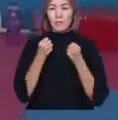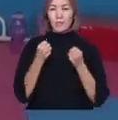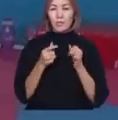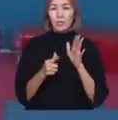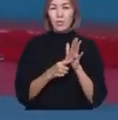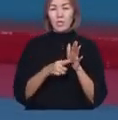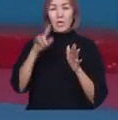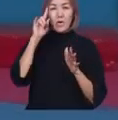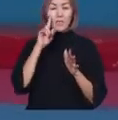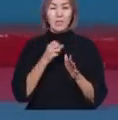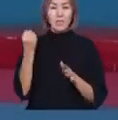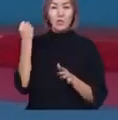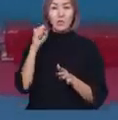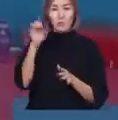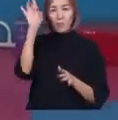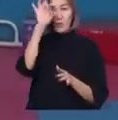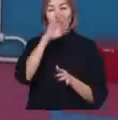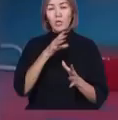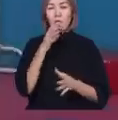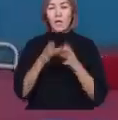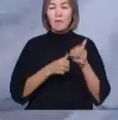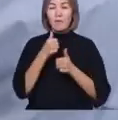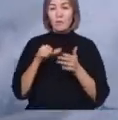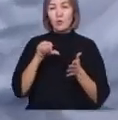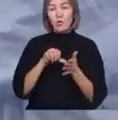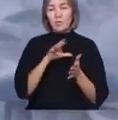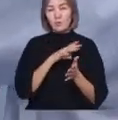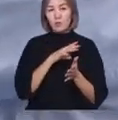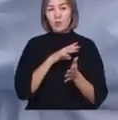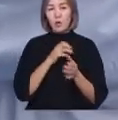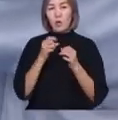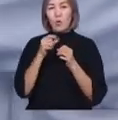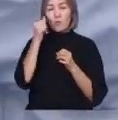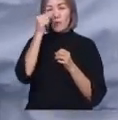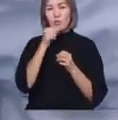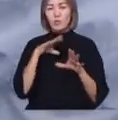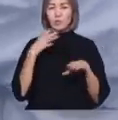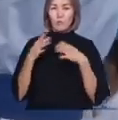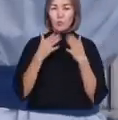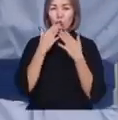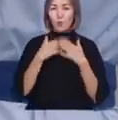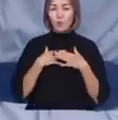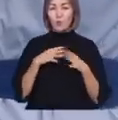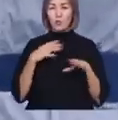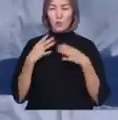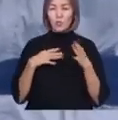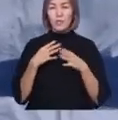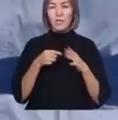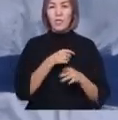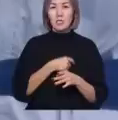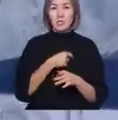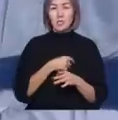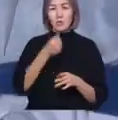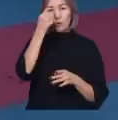7 дүркін Қазақстанның чемпионы, әлемдік додаларда да қатысып жүр. 11 жылдан бері осы спорт түрін серік етеді.